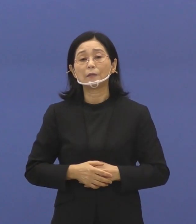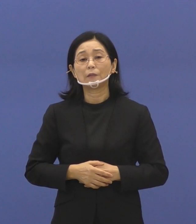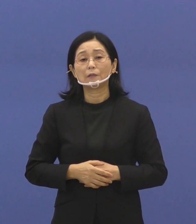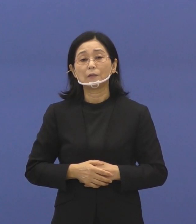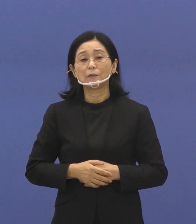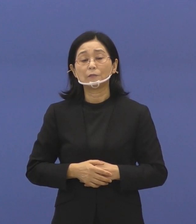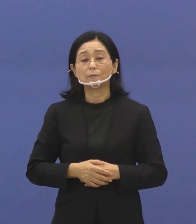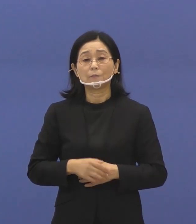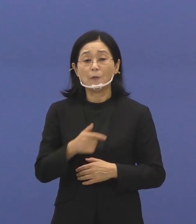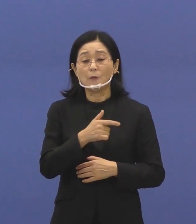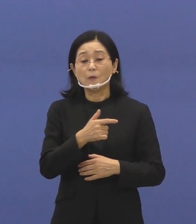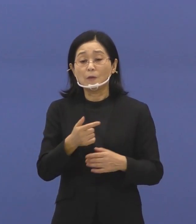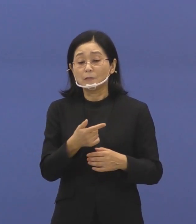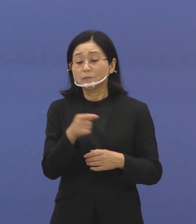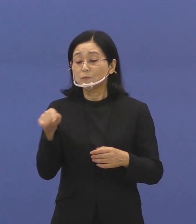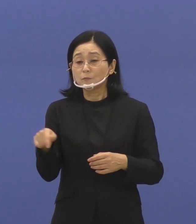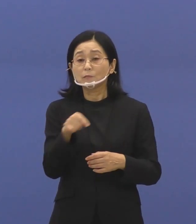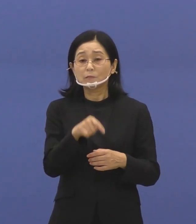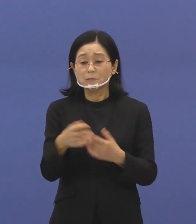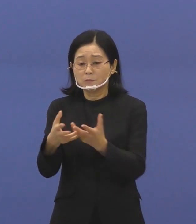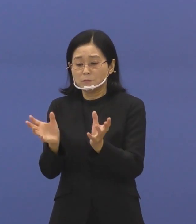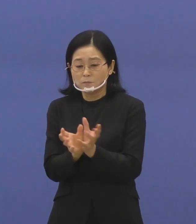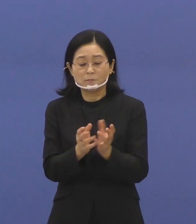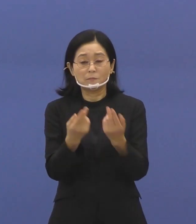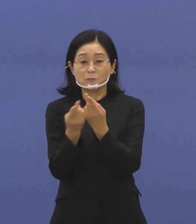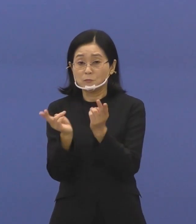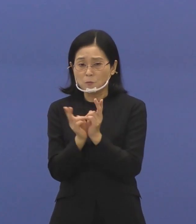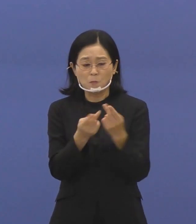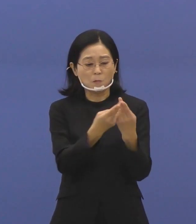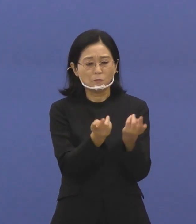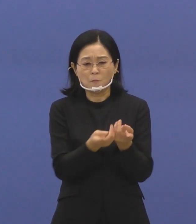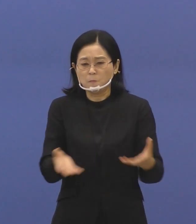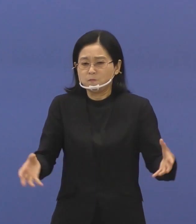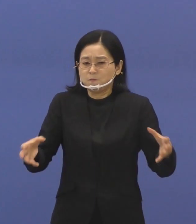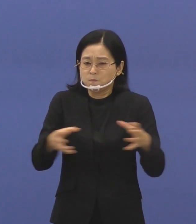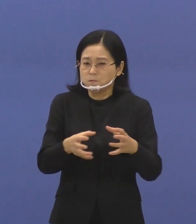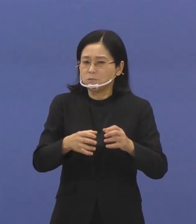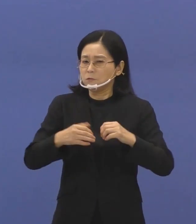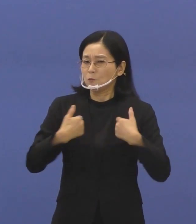大連立というのが今必要という話もしてましてね、